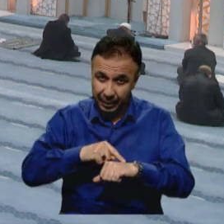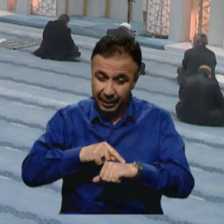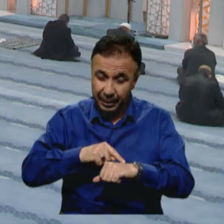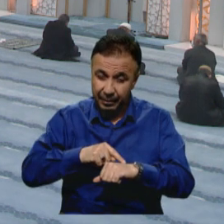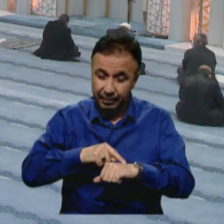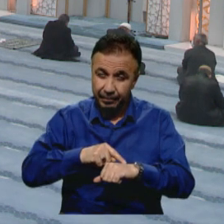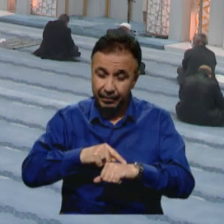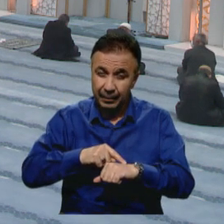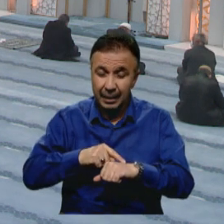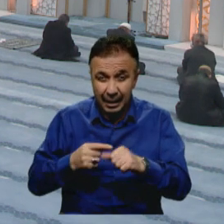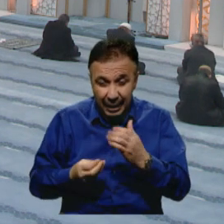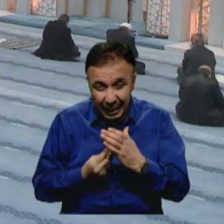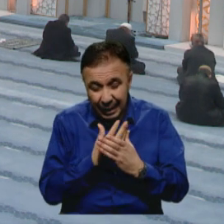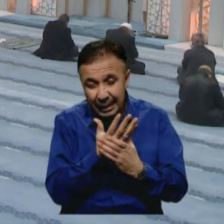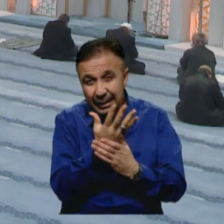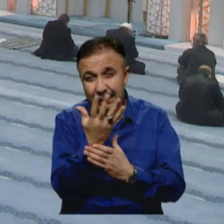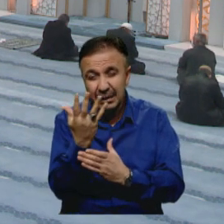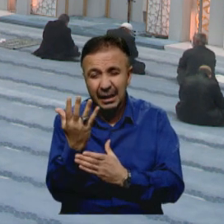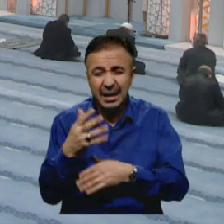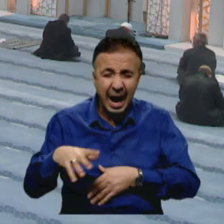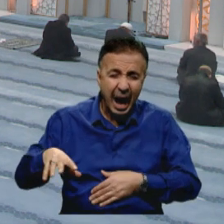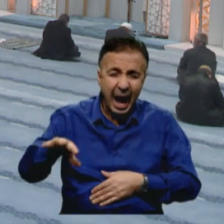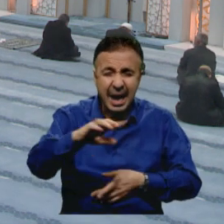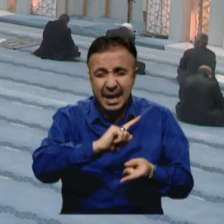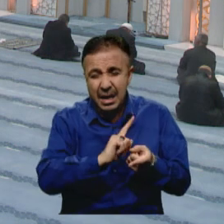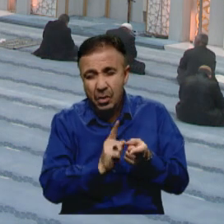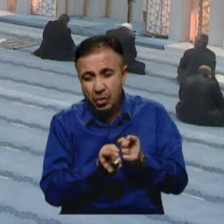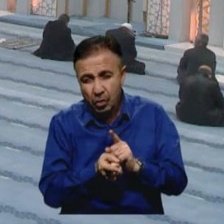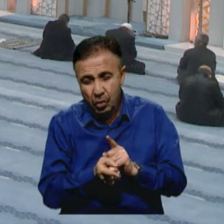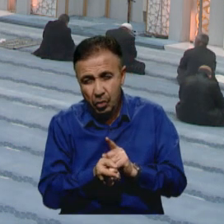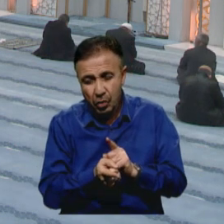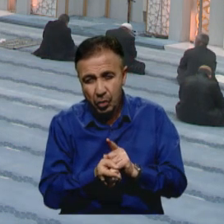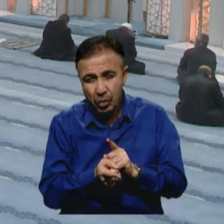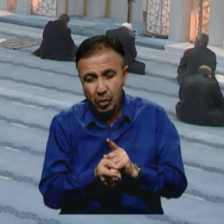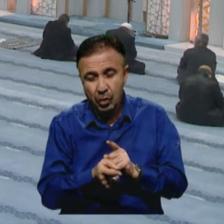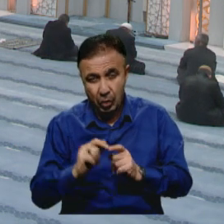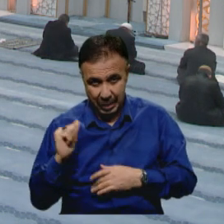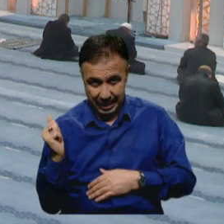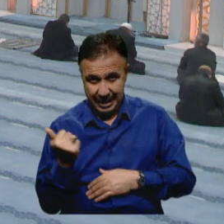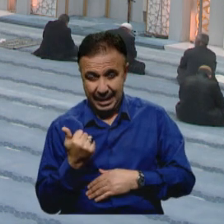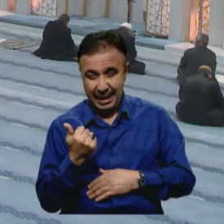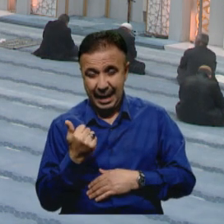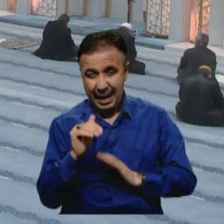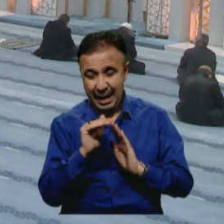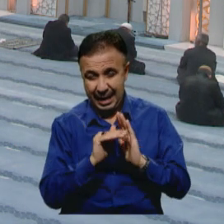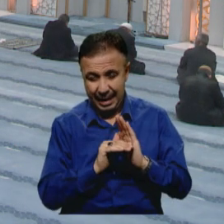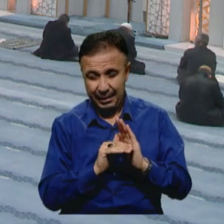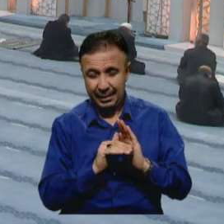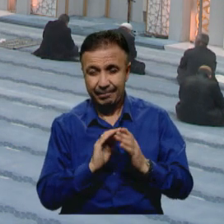düşüncemizi yaratılmışların her türlü mülahazasından, değerlerinden,